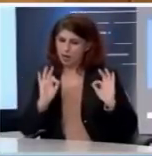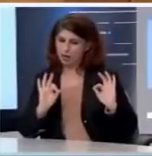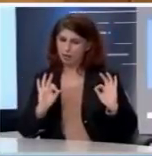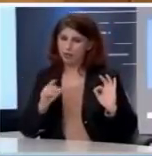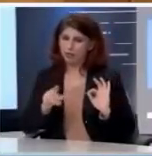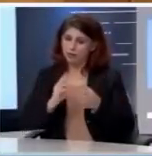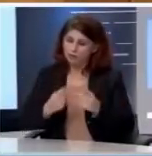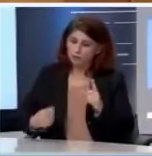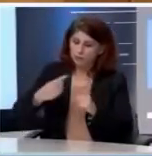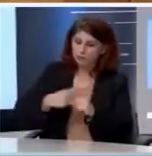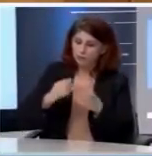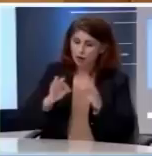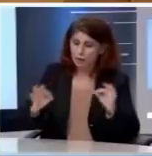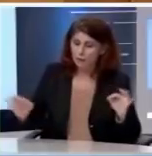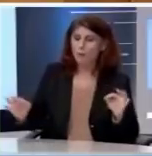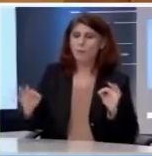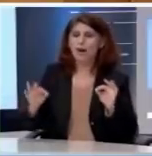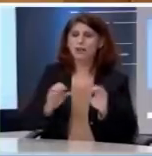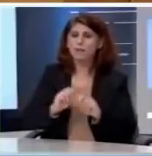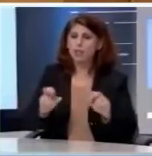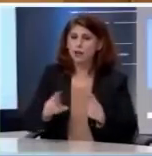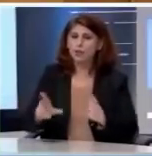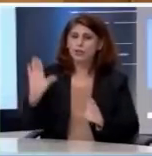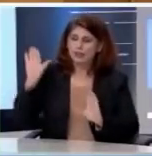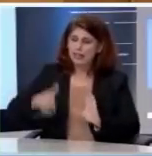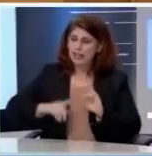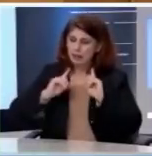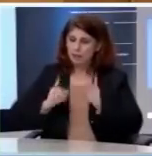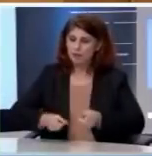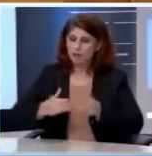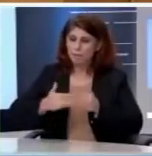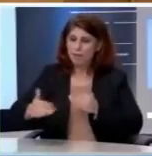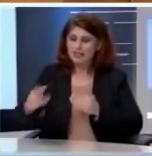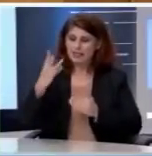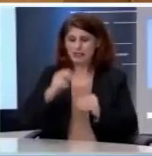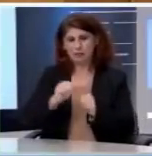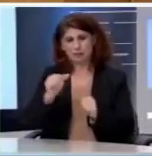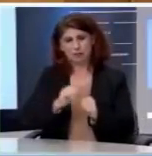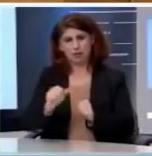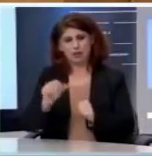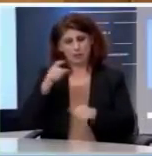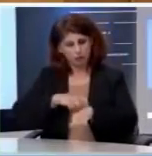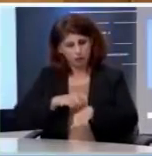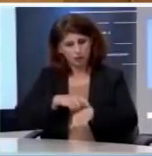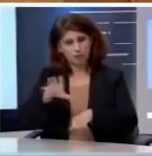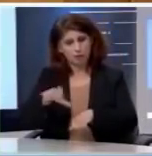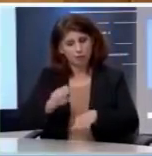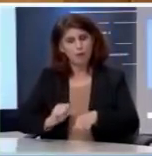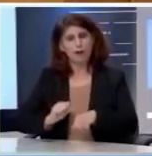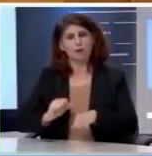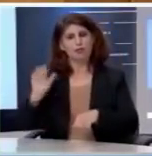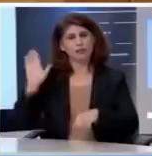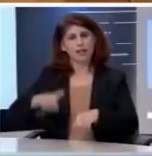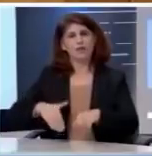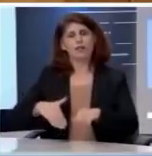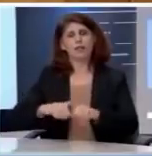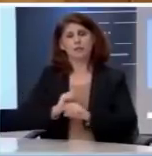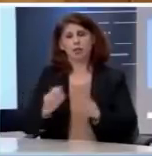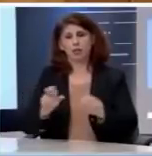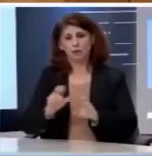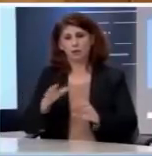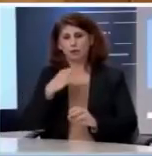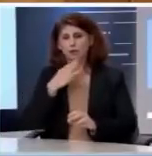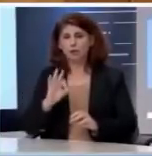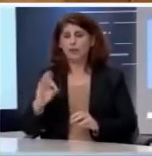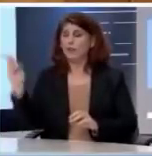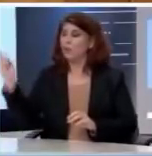ποιες πρόσθετες λεπτομερείς πληροφορίες απαιτούνται και λαμβάνουν τελική τους απόφαση εντός 90 ημερών από την παραλαβή αυτών των πρόσθετων πληροφοριών. Δηλαδή, τι μου είπε